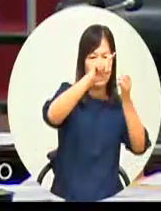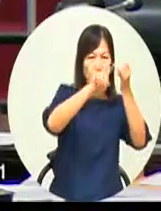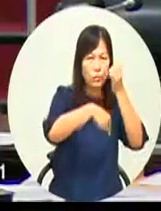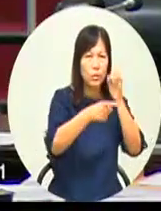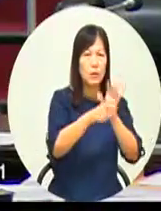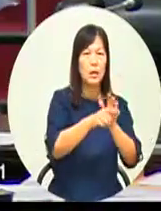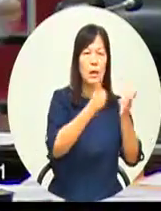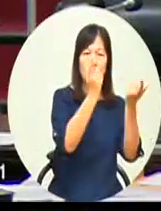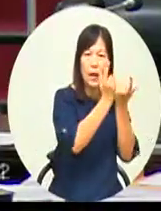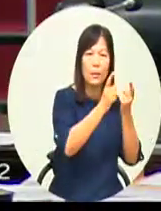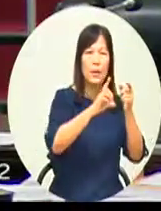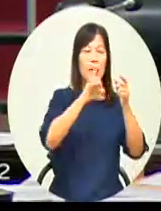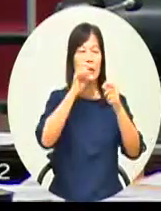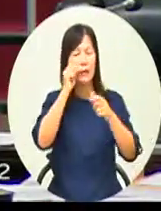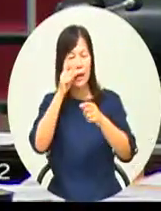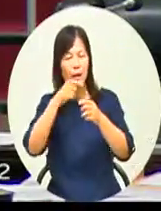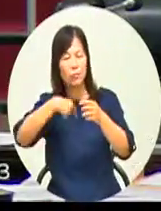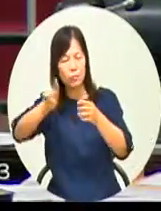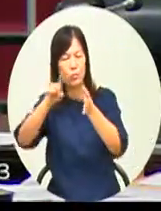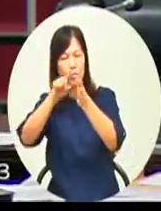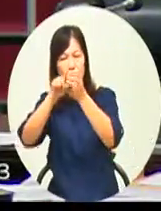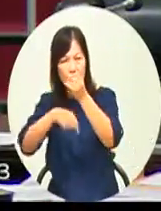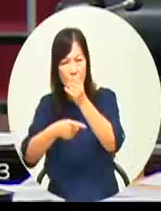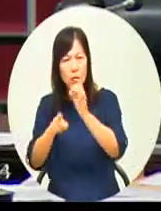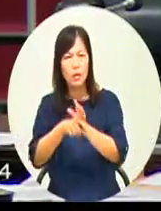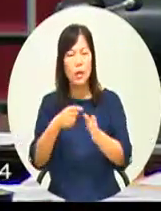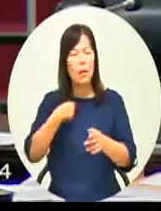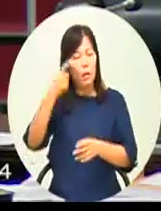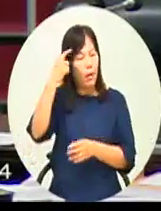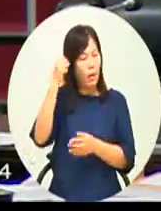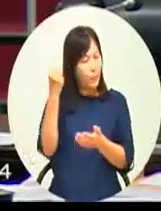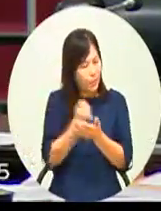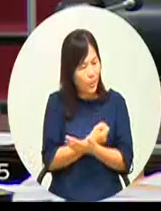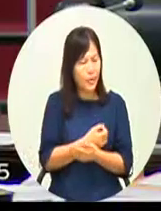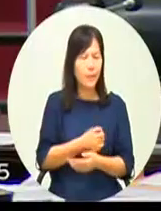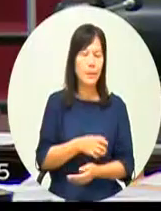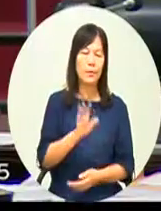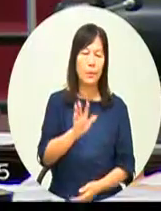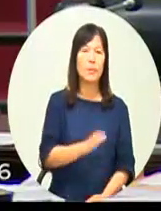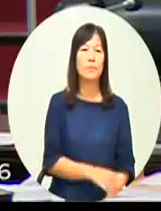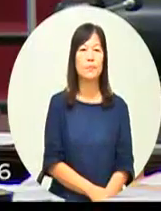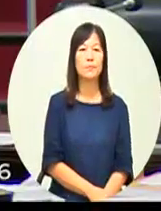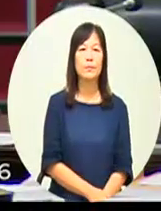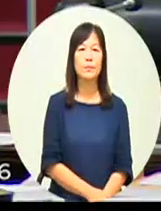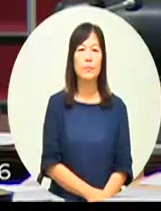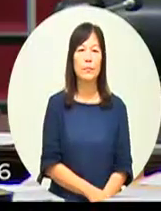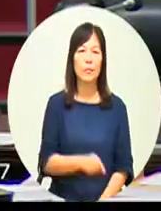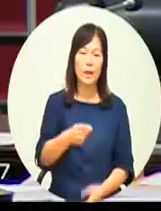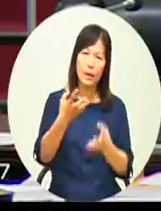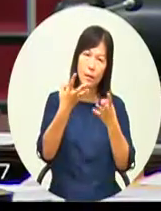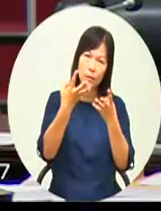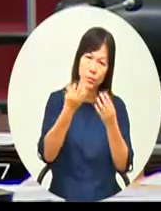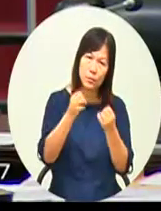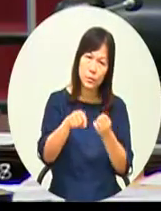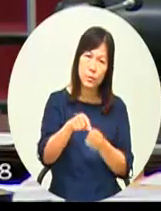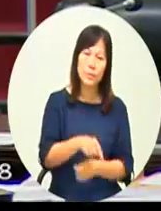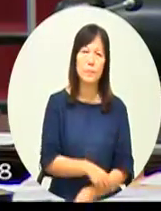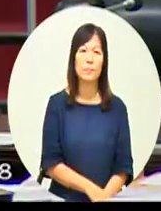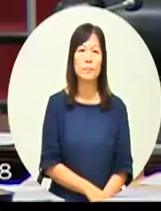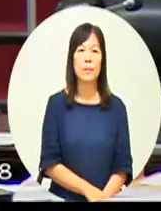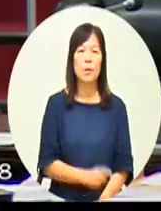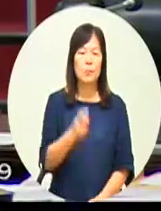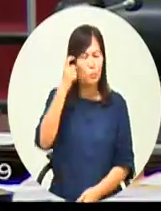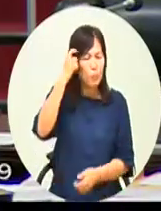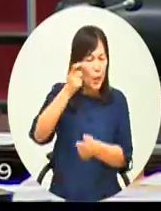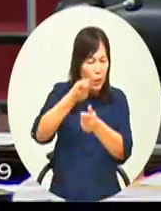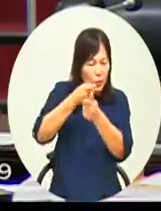台南就跳到垦丁去了，我就觉得有点遗憾。所以我们来看一下这些数字，来看看我们怎么样吸引